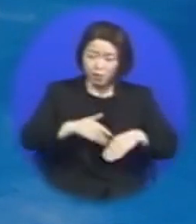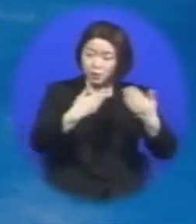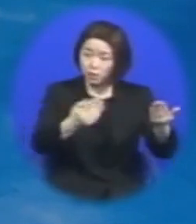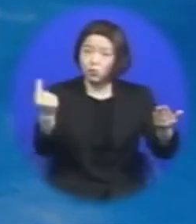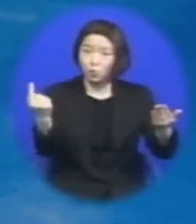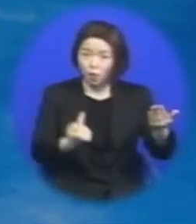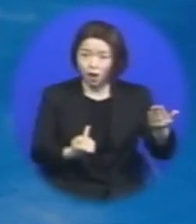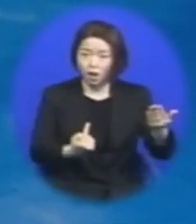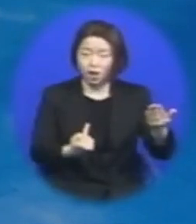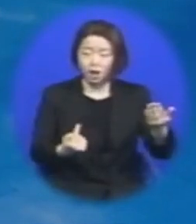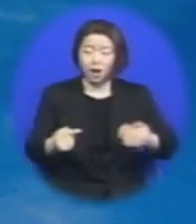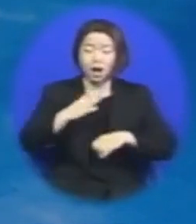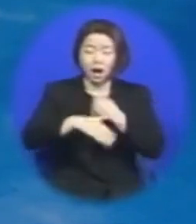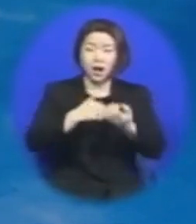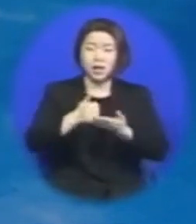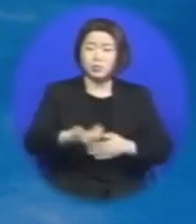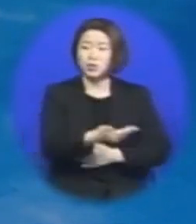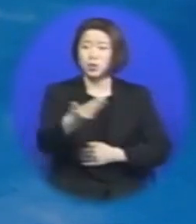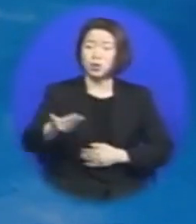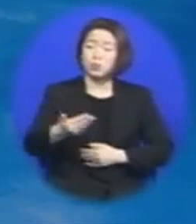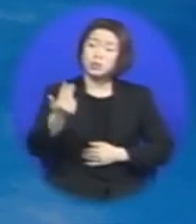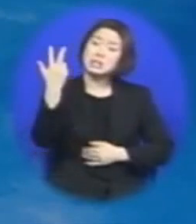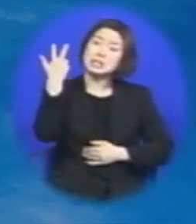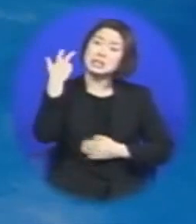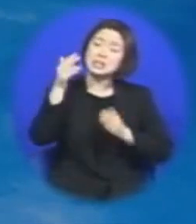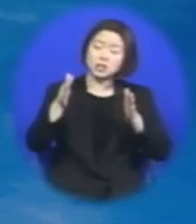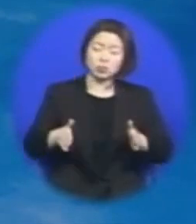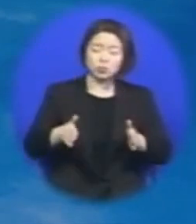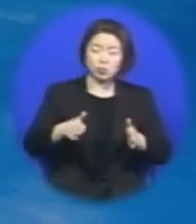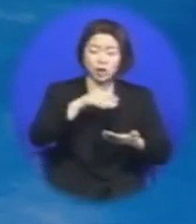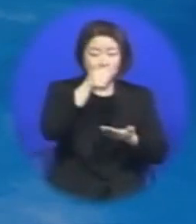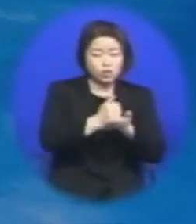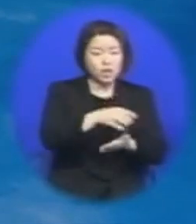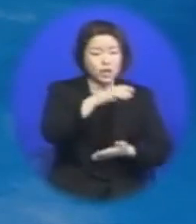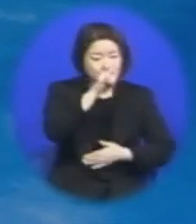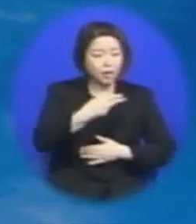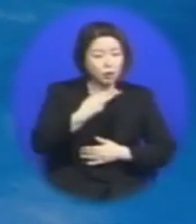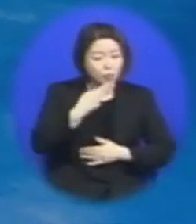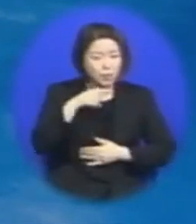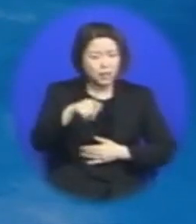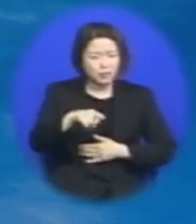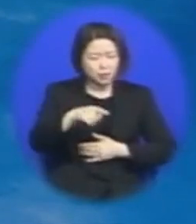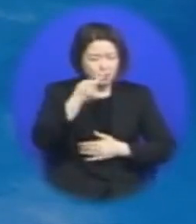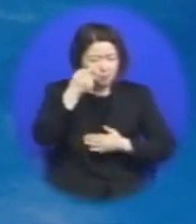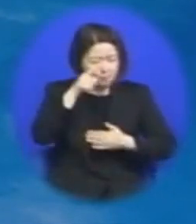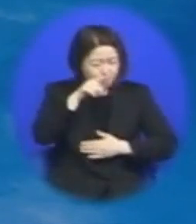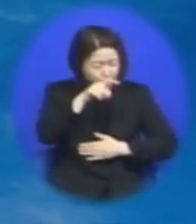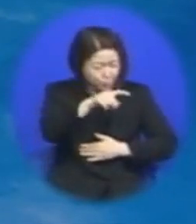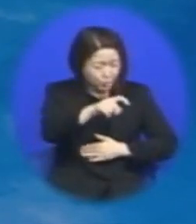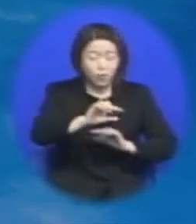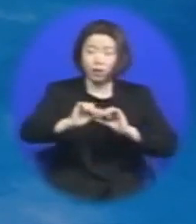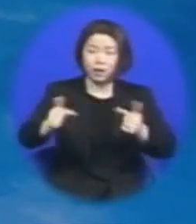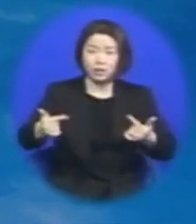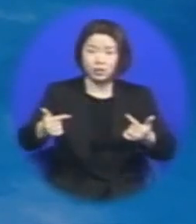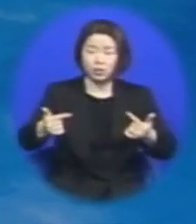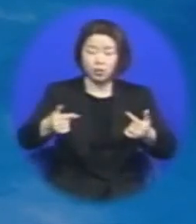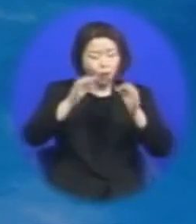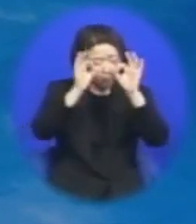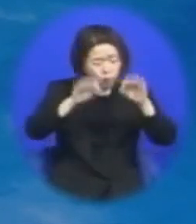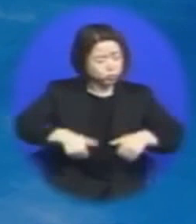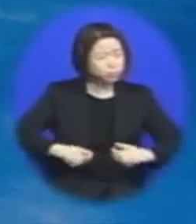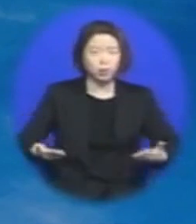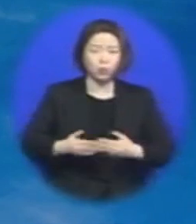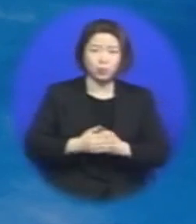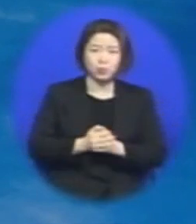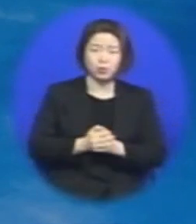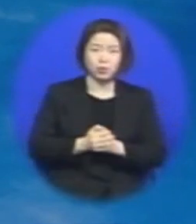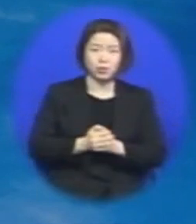오셨는데 하나님은 여러분들이 지난 주간에 죄를 지었나 안 지었나 그걸 유심히 보시지 않습니다 보실 필요가